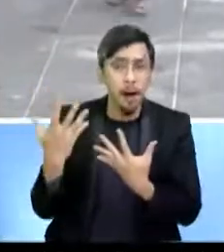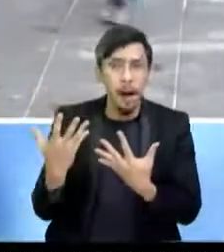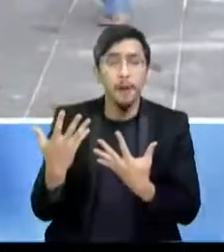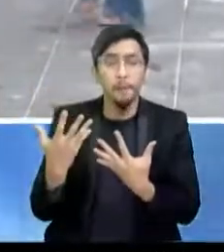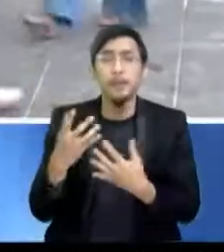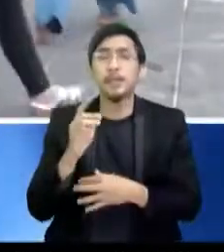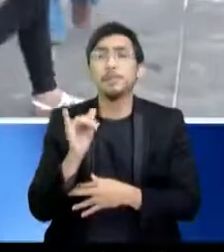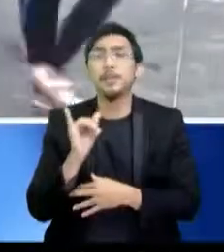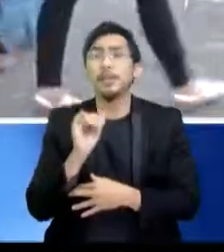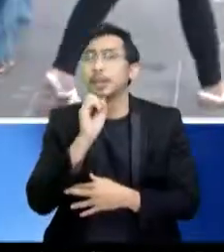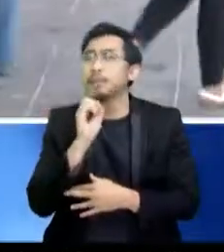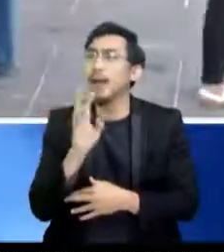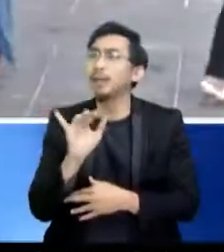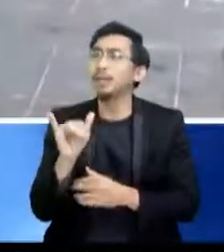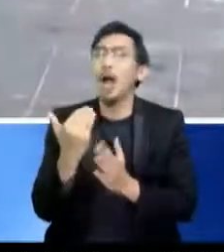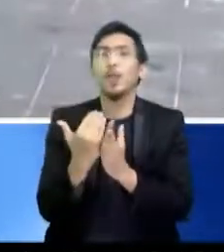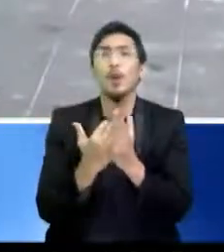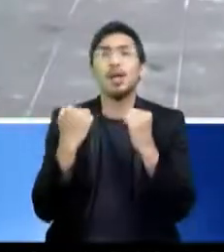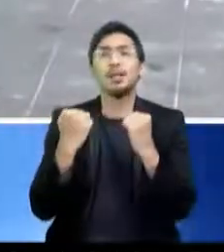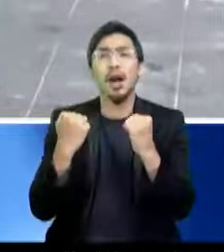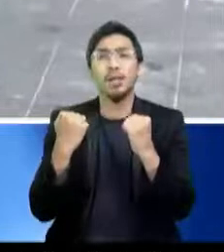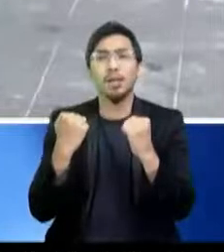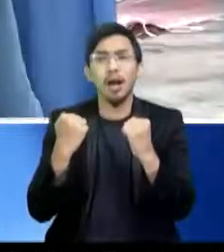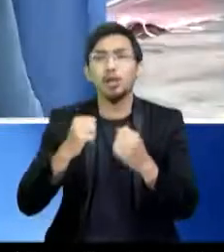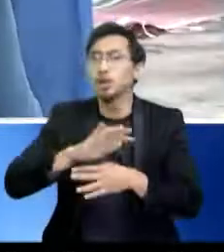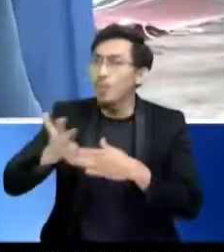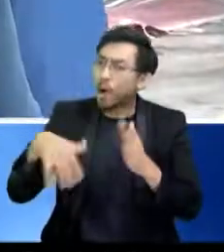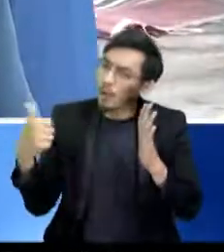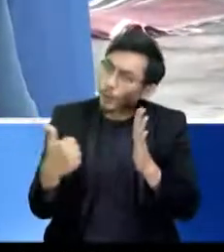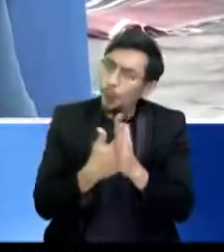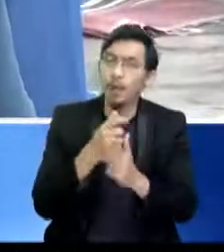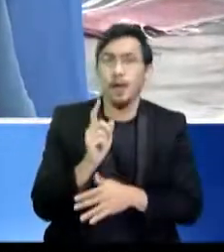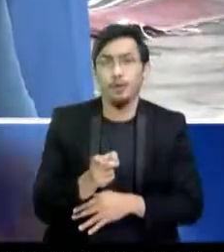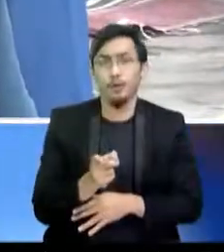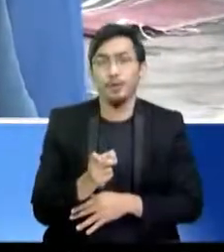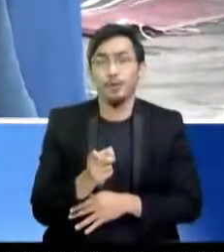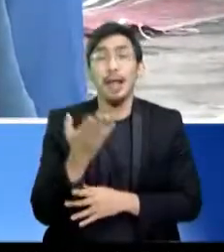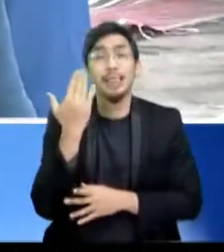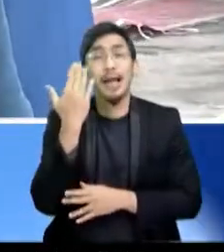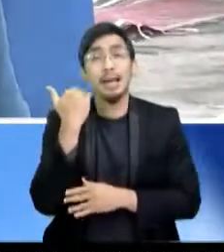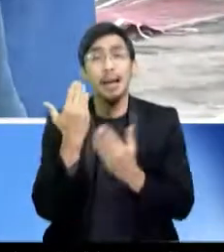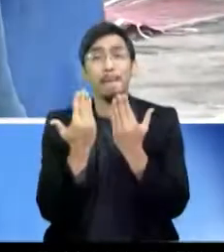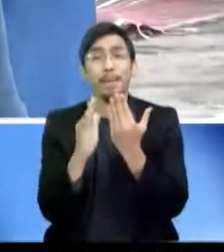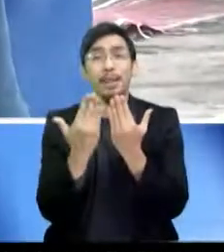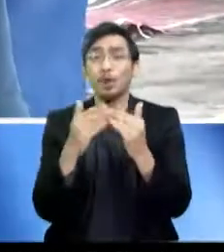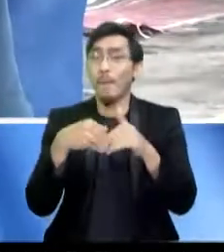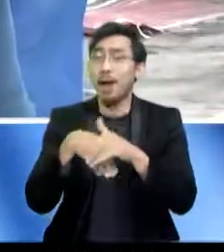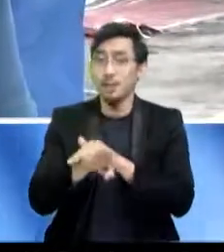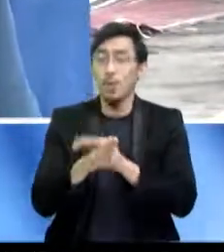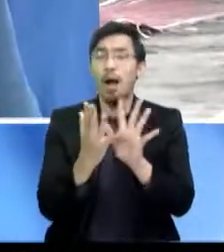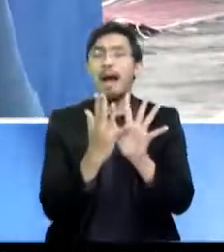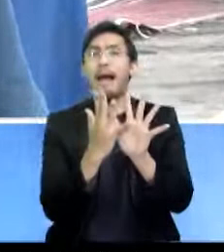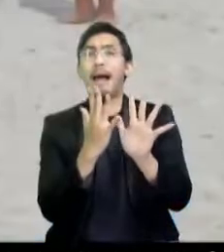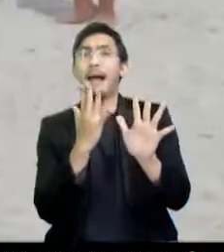suara. Dan tak hanya itu saja, bahkan kami lihat tadi di depan pintu masuk ini sudah cukup banyak terjadi antrian yang cukup panjang. Tadi kami